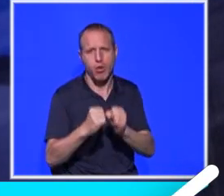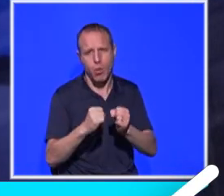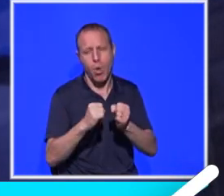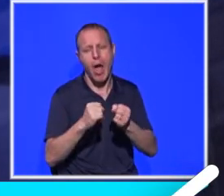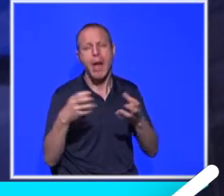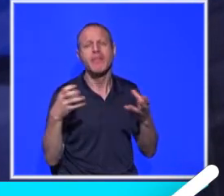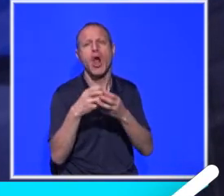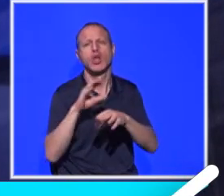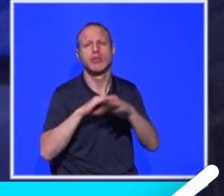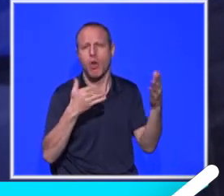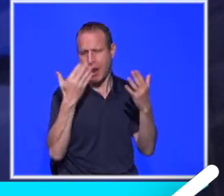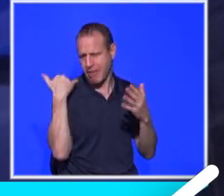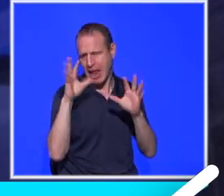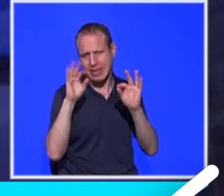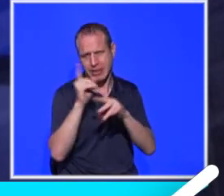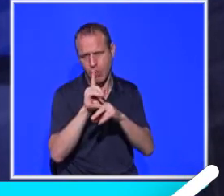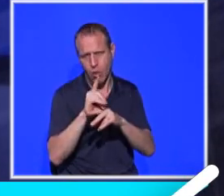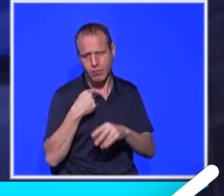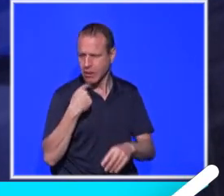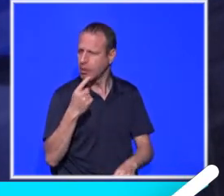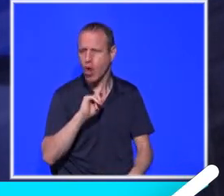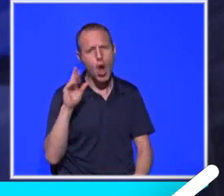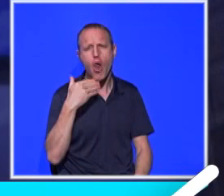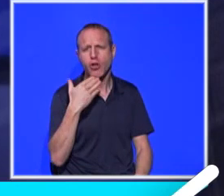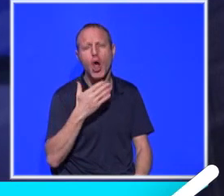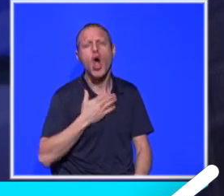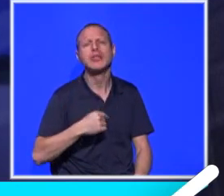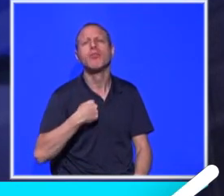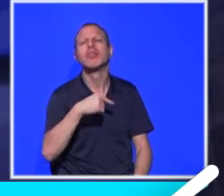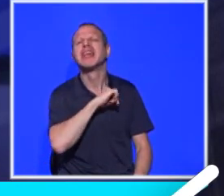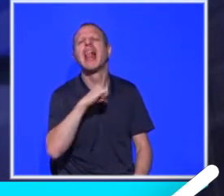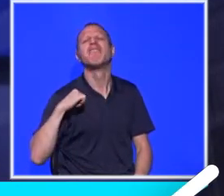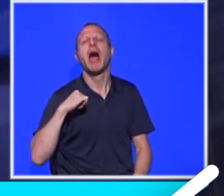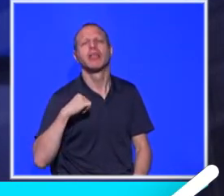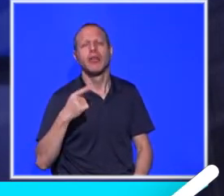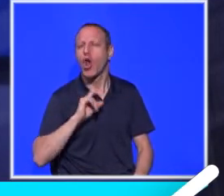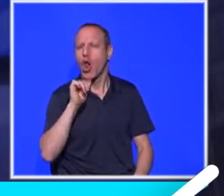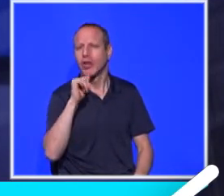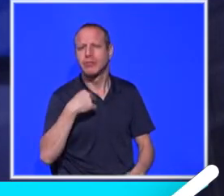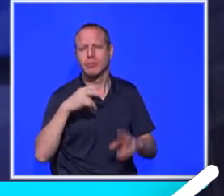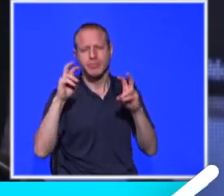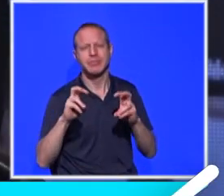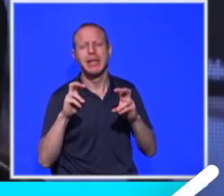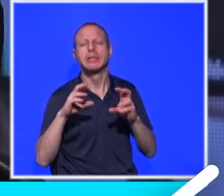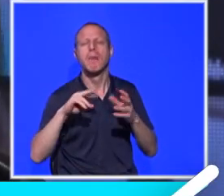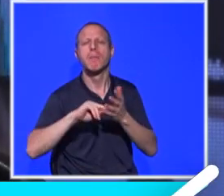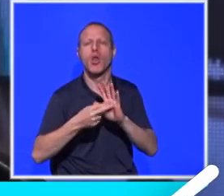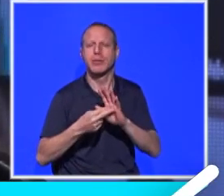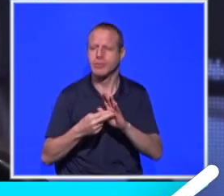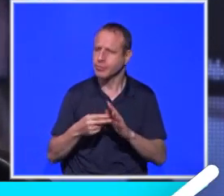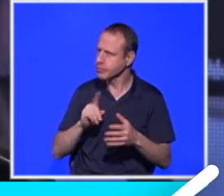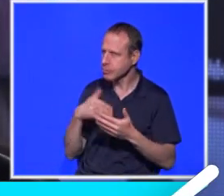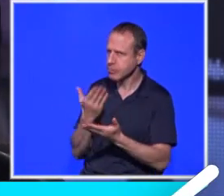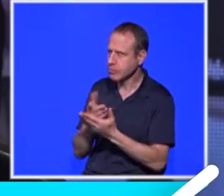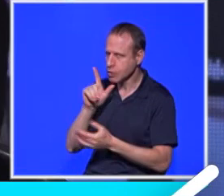10 דקות, באתי משם. ואמרתי לו, לא, תודה. רוצים אותי כאינדיבידואל, לא רוצים אותי כקייס פוליטי. זהו, בדיוק מה שרציתי לדעת. זאת אומרת, לא הציעו